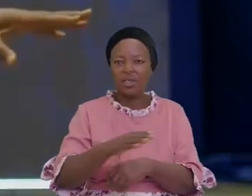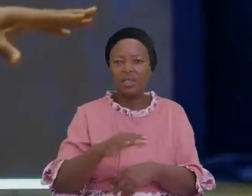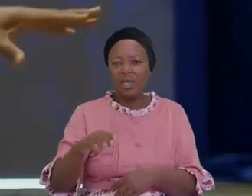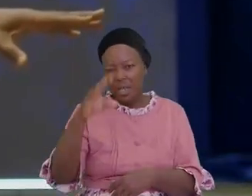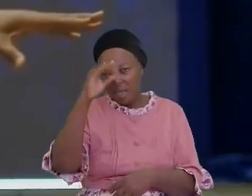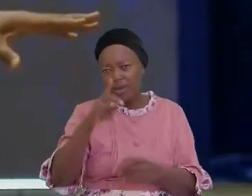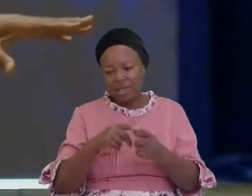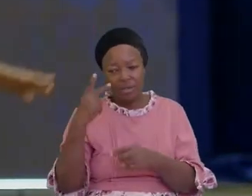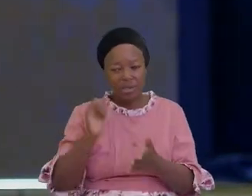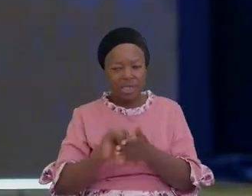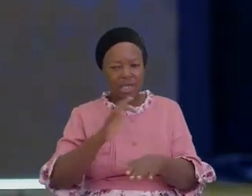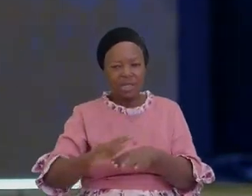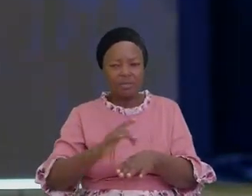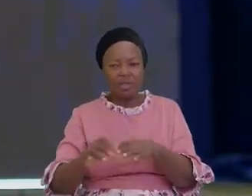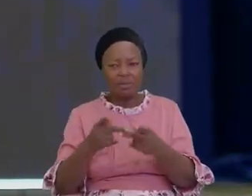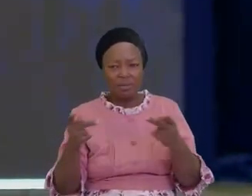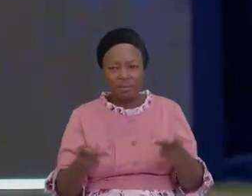Il a vu cette tombe vide.